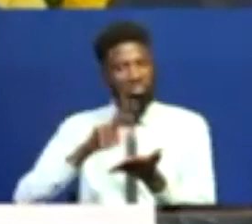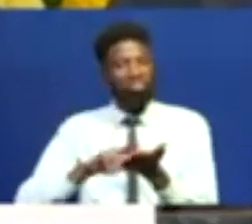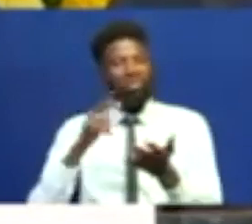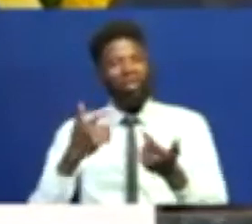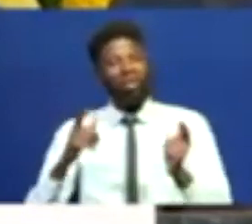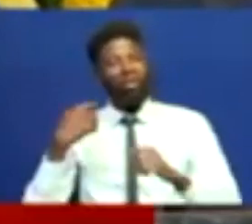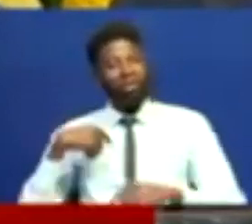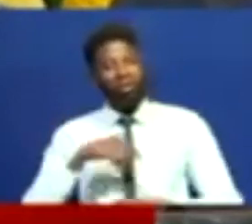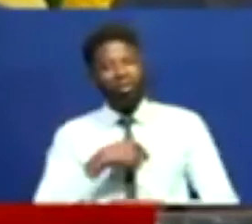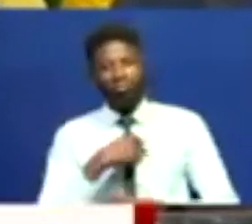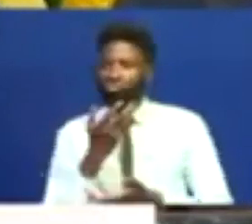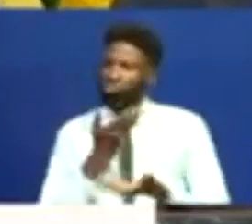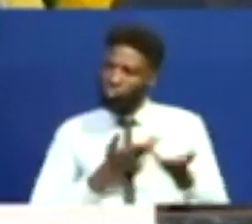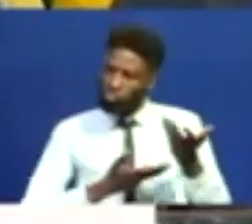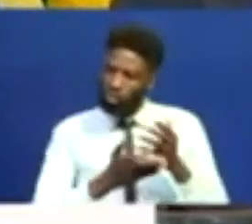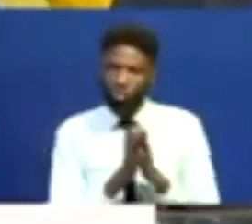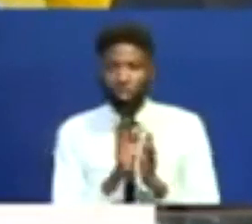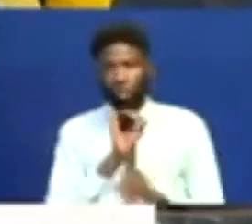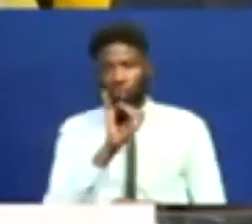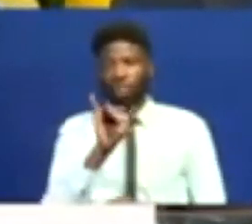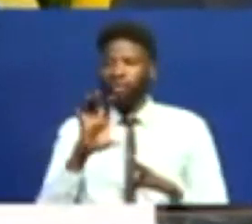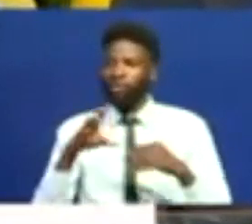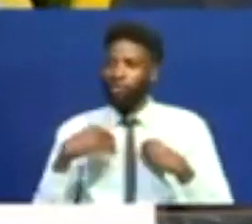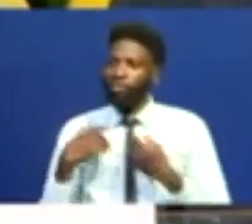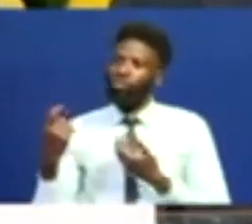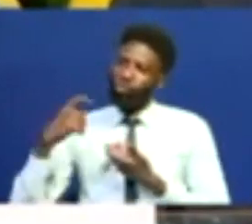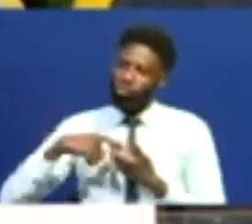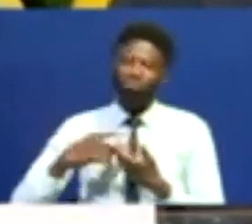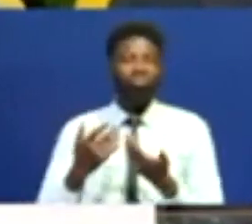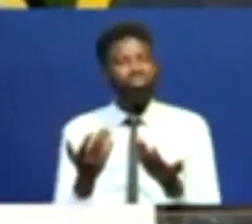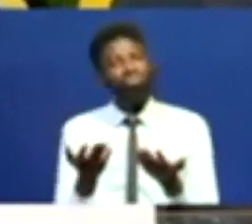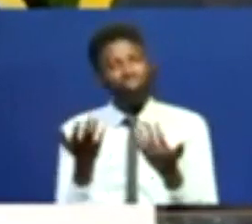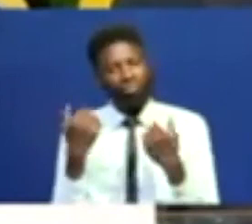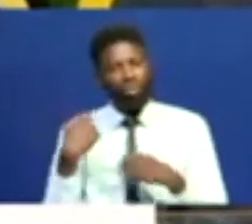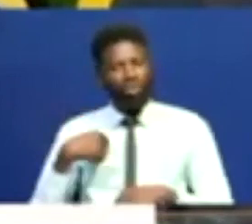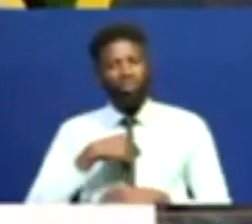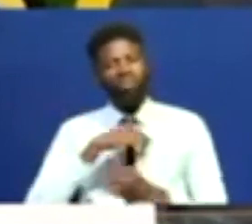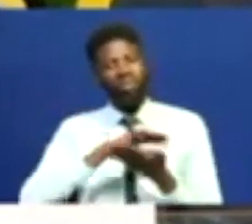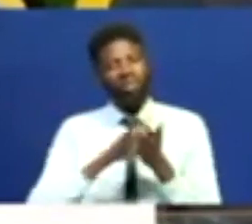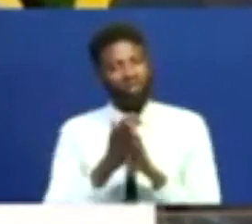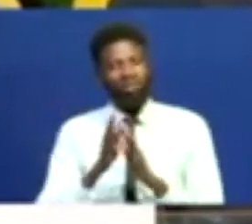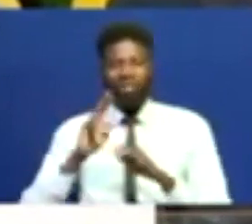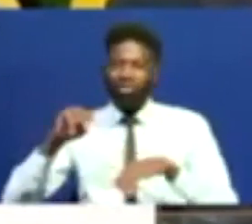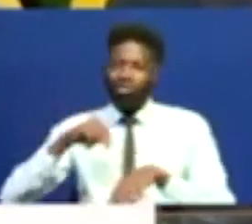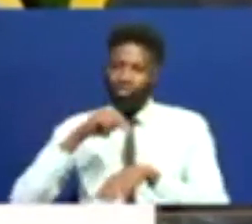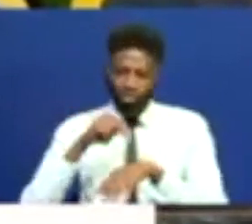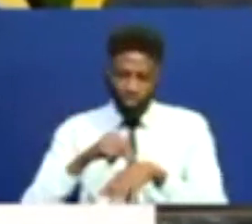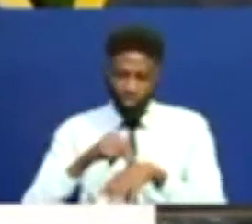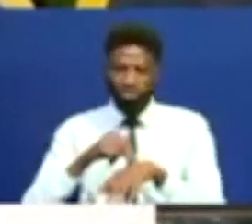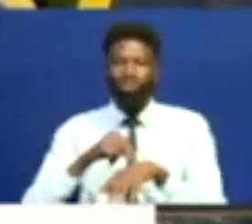ili tuwashawishi wale watakuja kuungana na sisi waje tuungane, tuwe ni chama kikubwa cha kitaifa